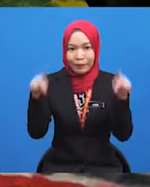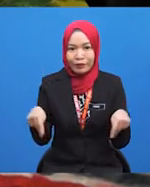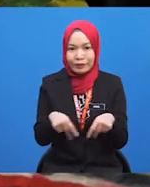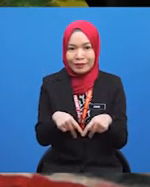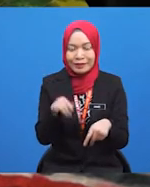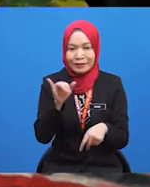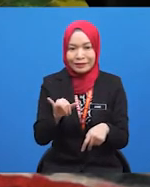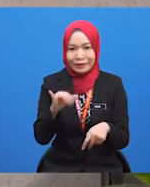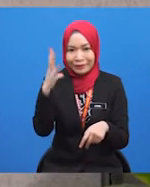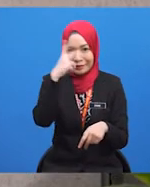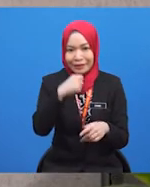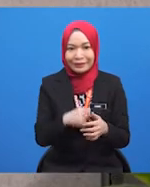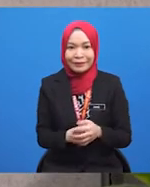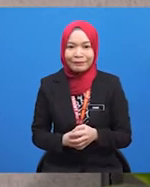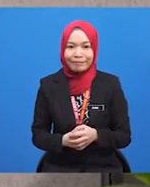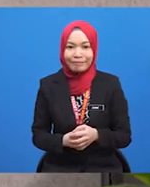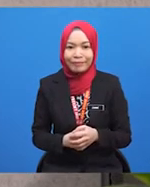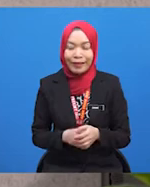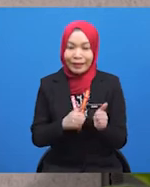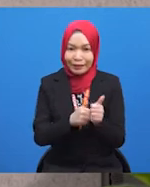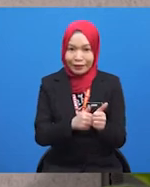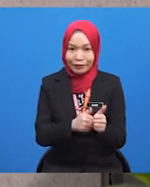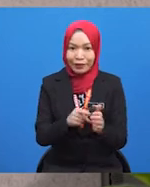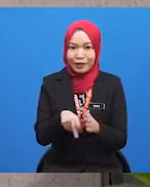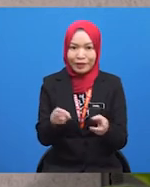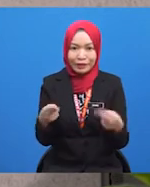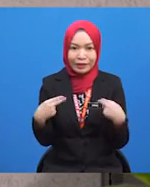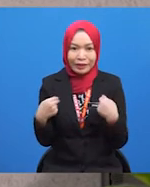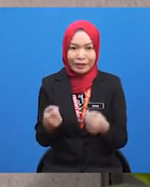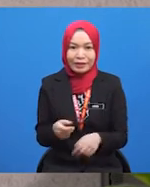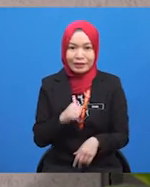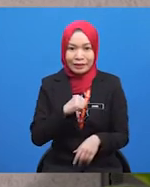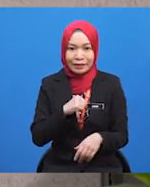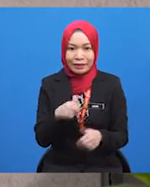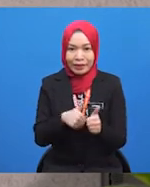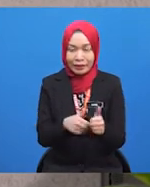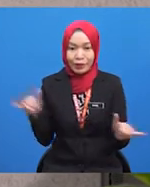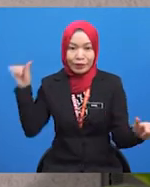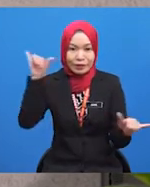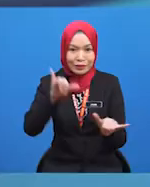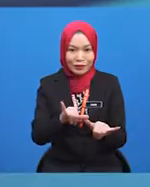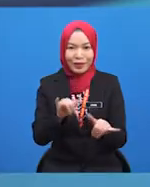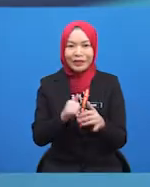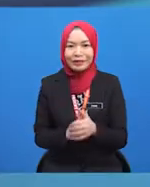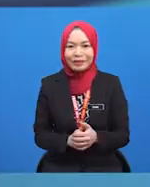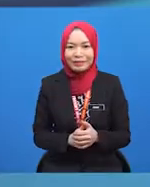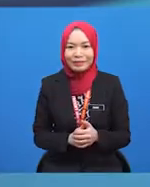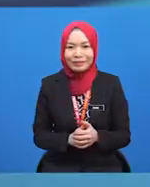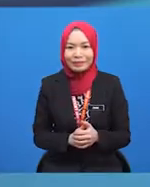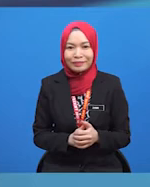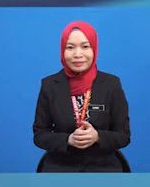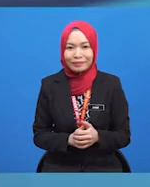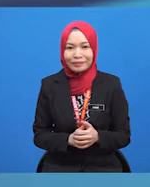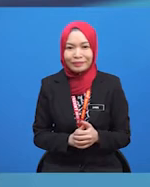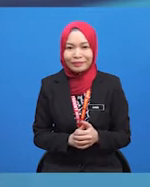yang menarik. Ia terpulang kepada kehendak sendiri dan mengikut kesesuaian. Gambar-gambar